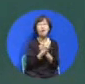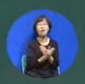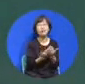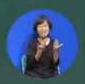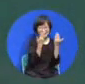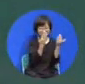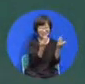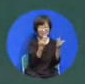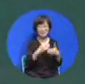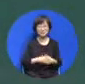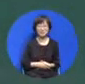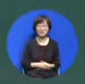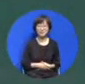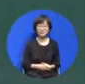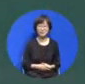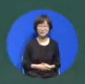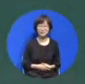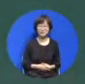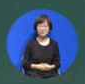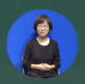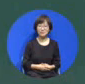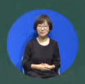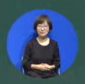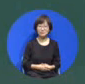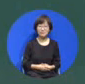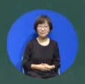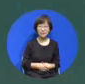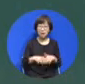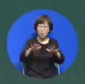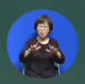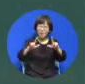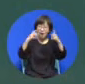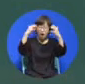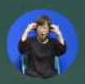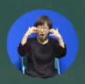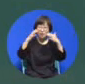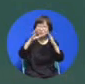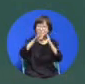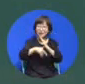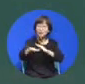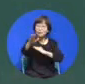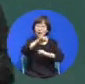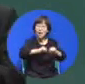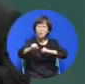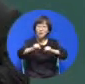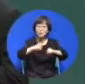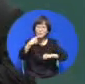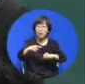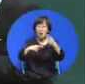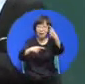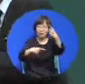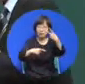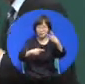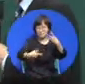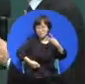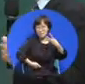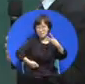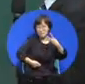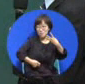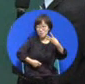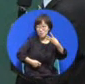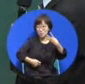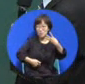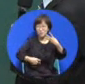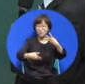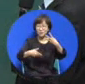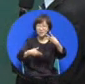the greatest form of devotion. 자, 그러면 지금부터 또 올 여름에 여러분들이 세 가지를 하셔야 됩니다. Starting now and especially this summer, let